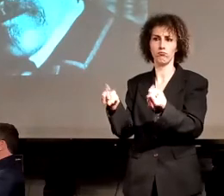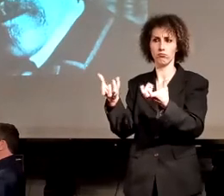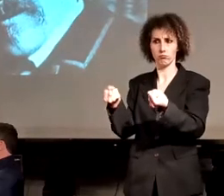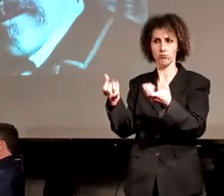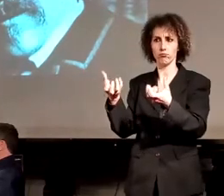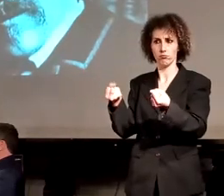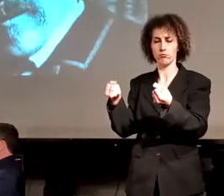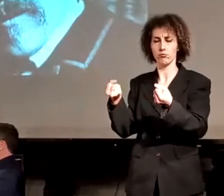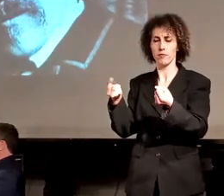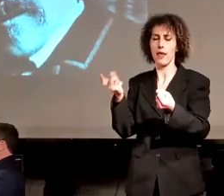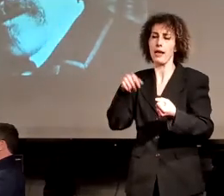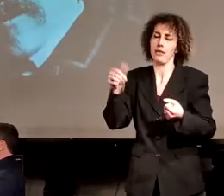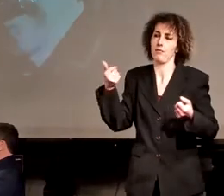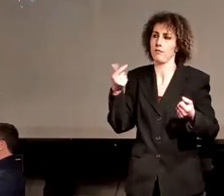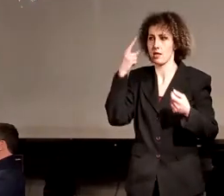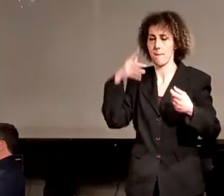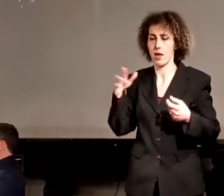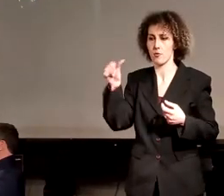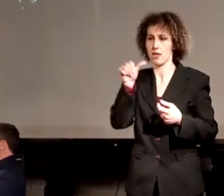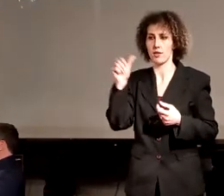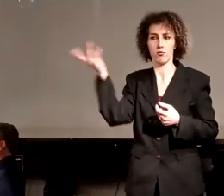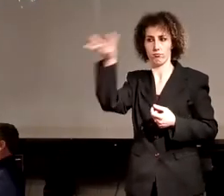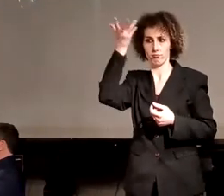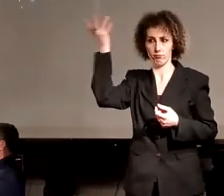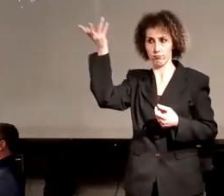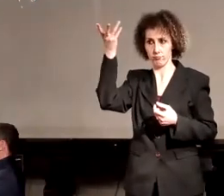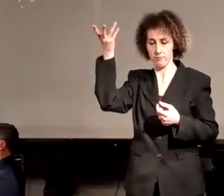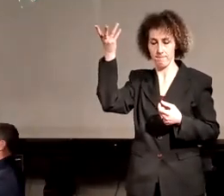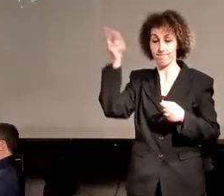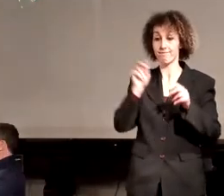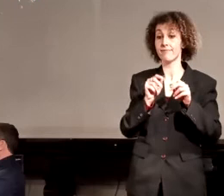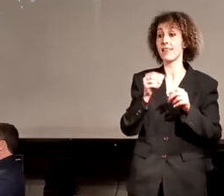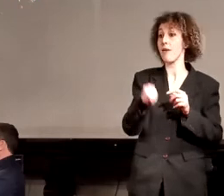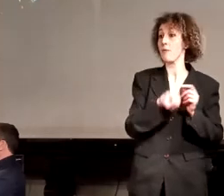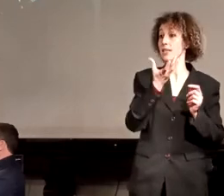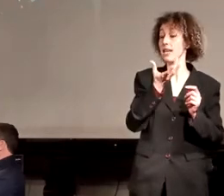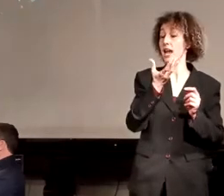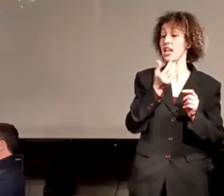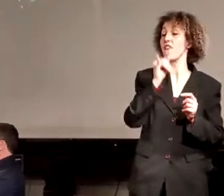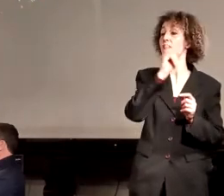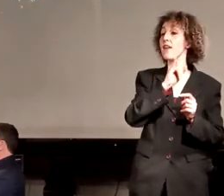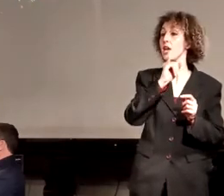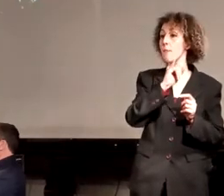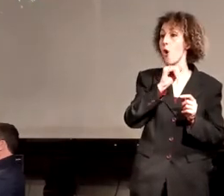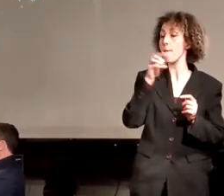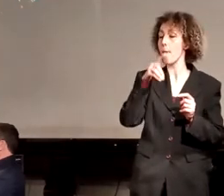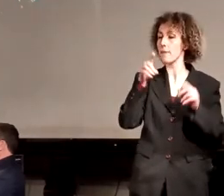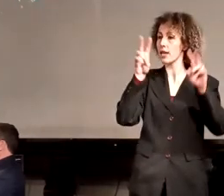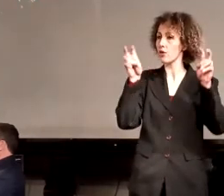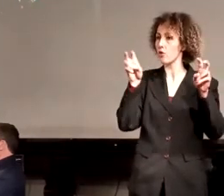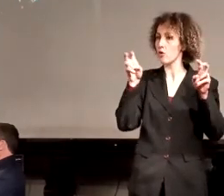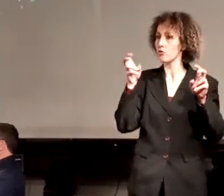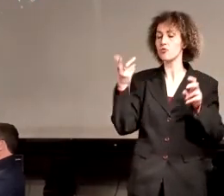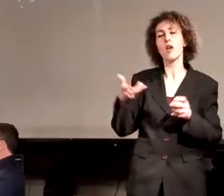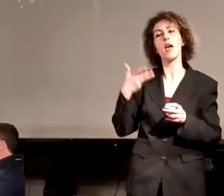fantasticante per eccellenza questo si chiama l'infermo ai pompieri c'era una volta un uomo malato